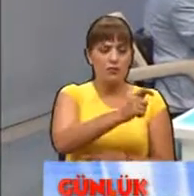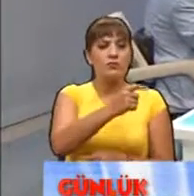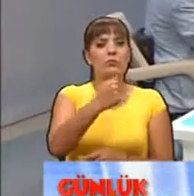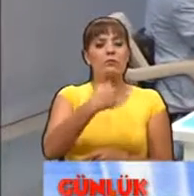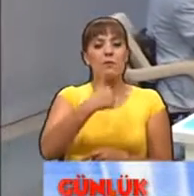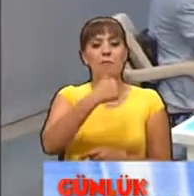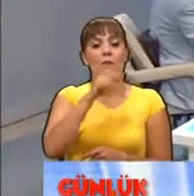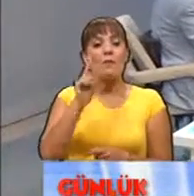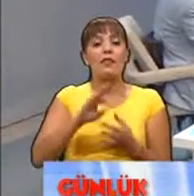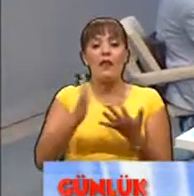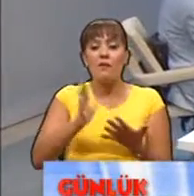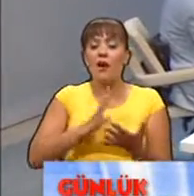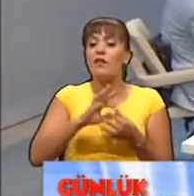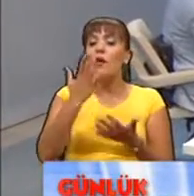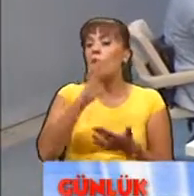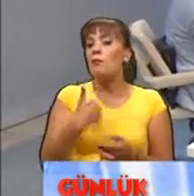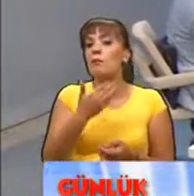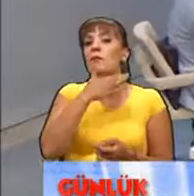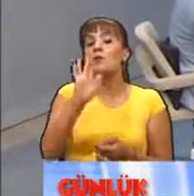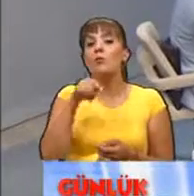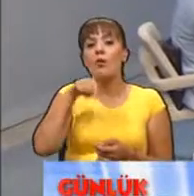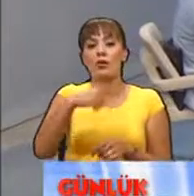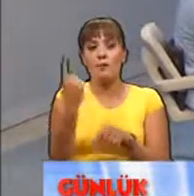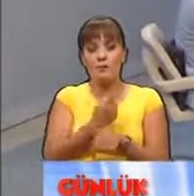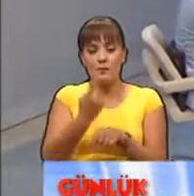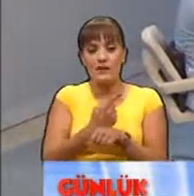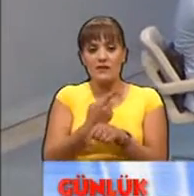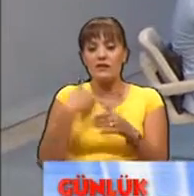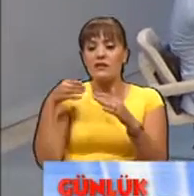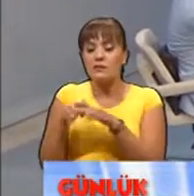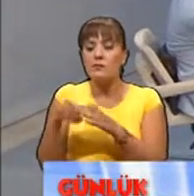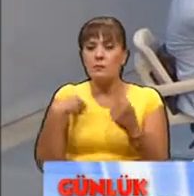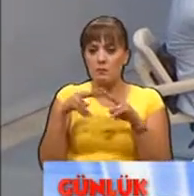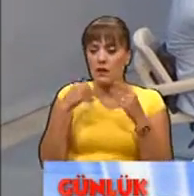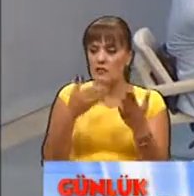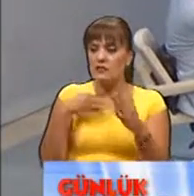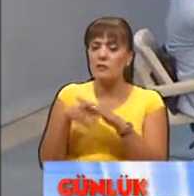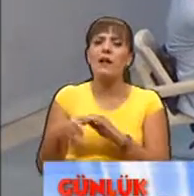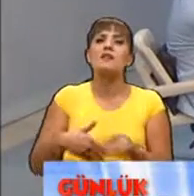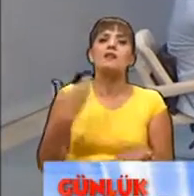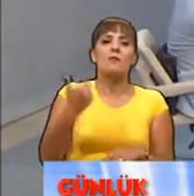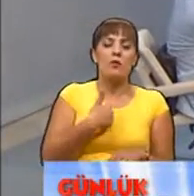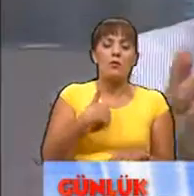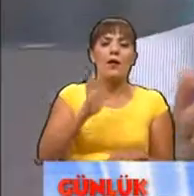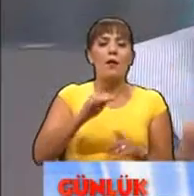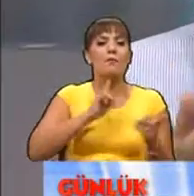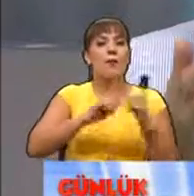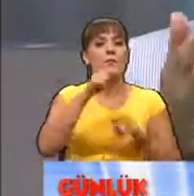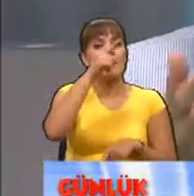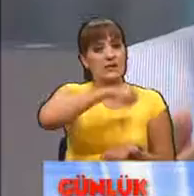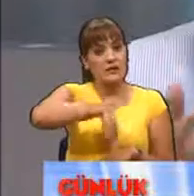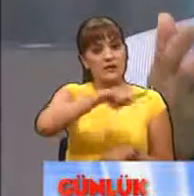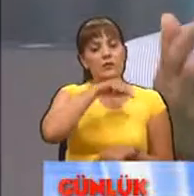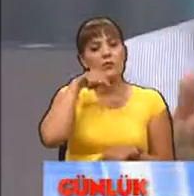Ben babamın neyi var neyi yok bilmiyorum. Böyle bir şeye girmek yok, istemiyorum. Araştırma imkanım da girmek yok. İstemiyor. Ey mahkeme,